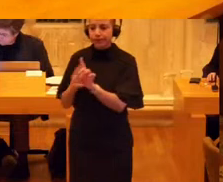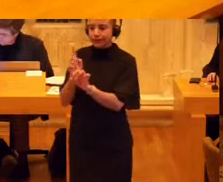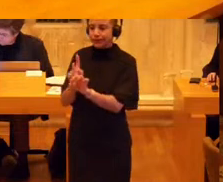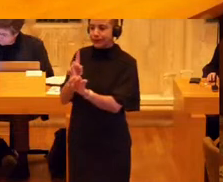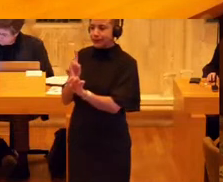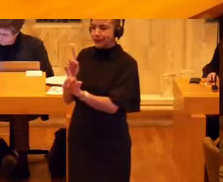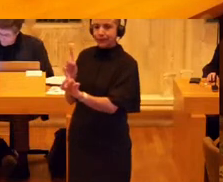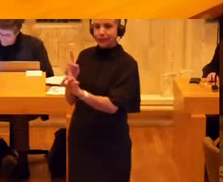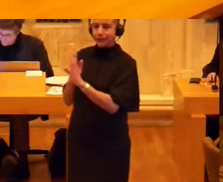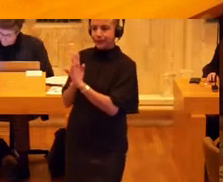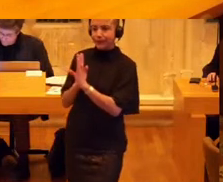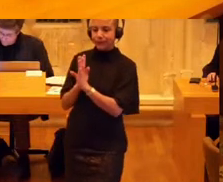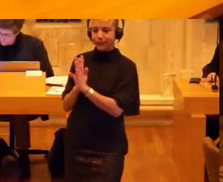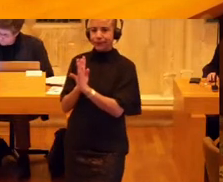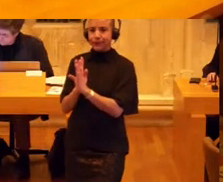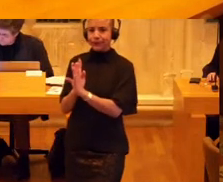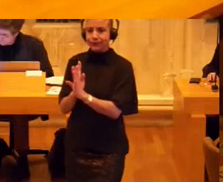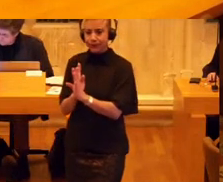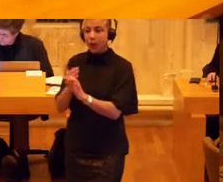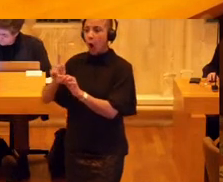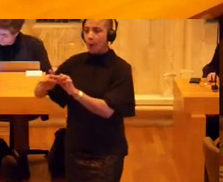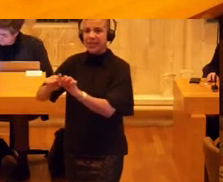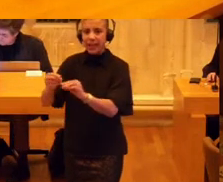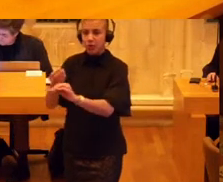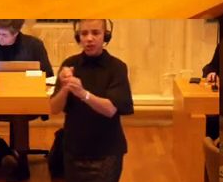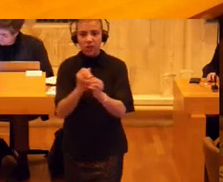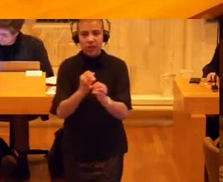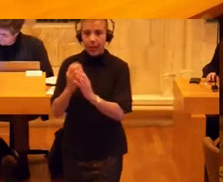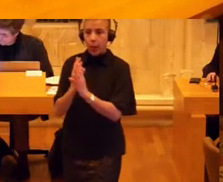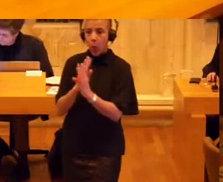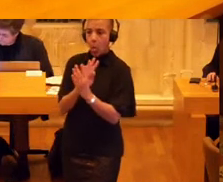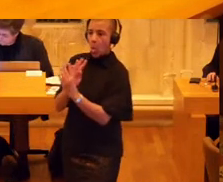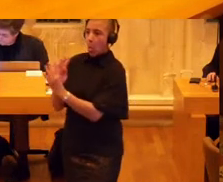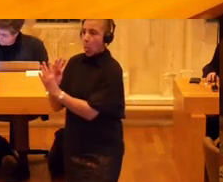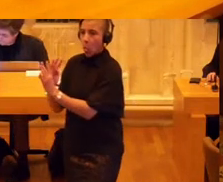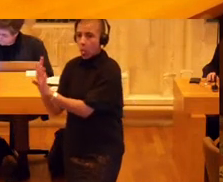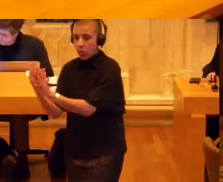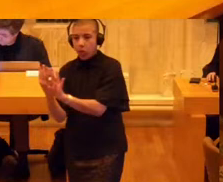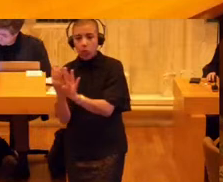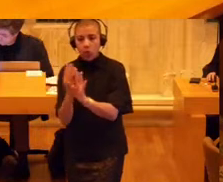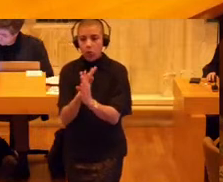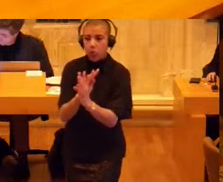eux. Donc il y a un moment où il faut quand même qu'on ait un peu de bon sens quand on marche.